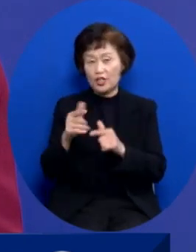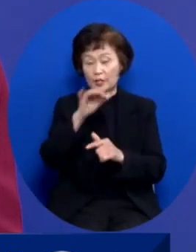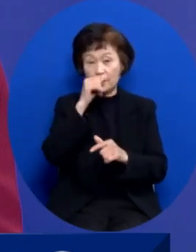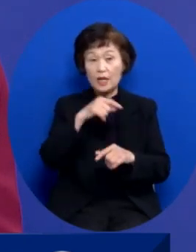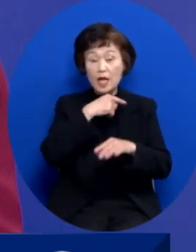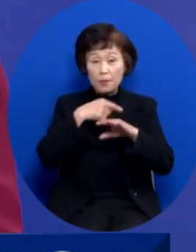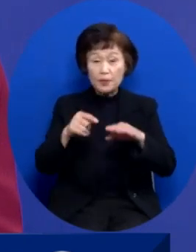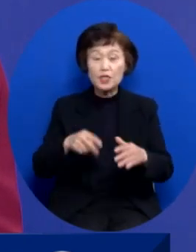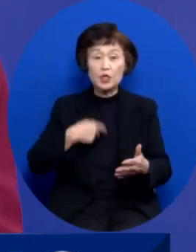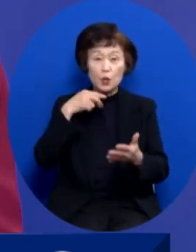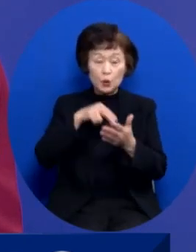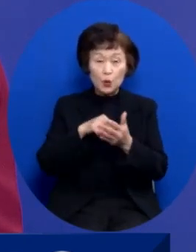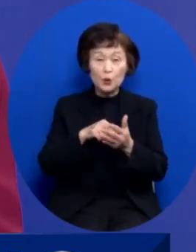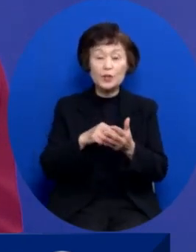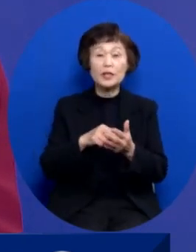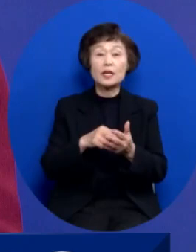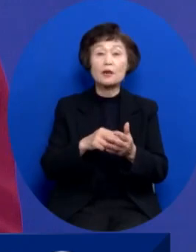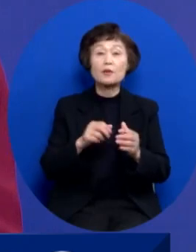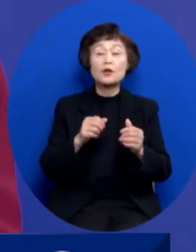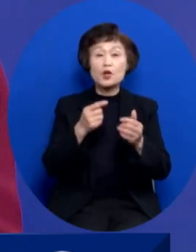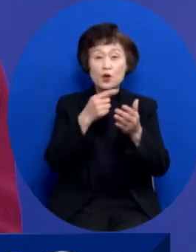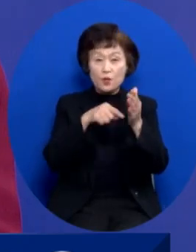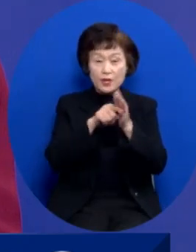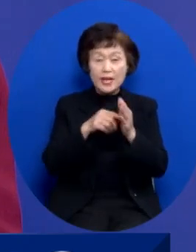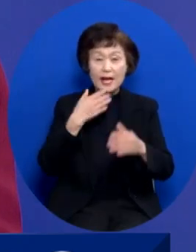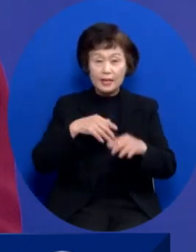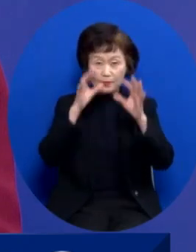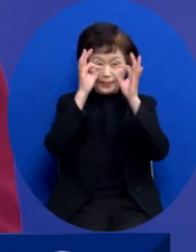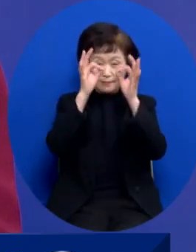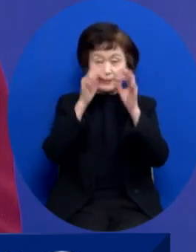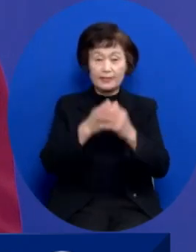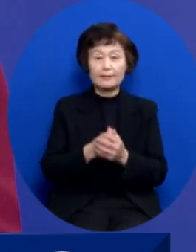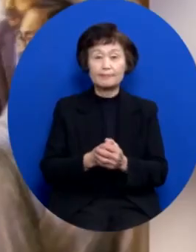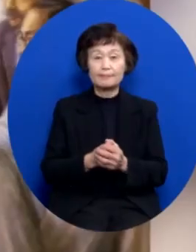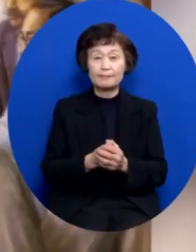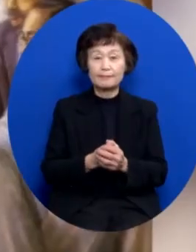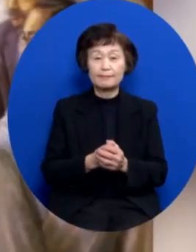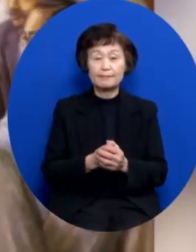독립에 힘쓴 기독교의 역할을 짚어봤습니다. 이한승 기자입니다.